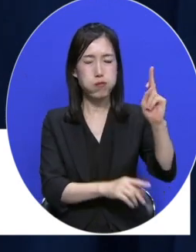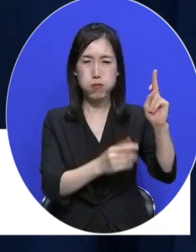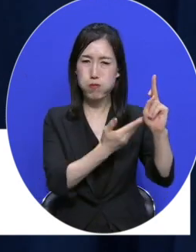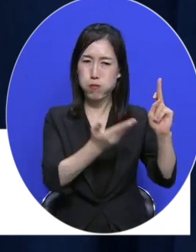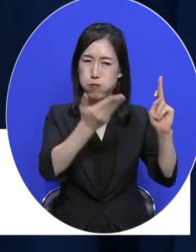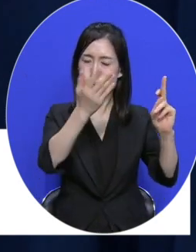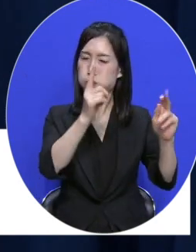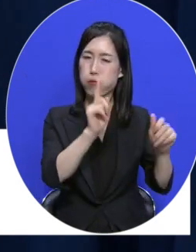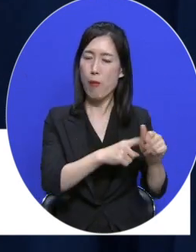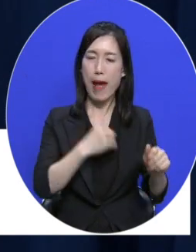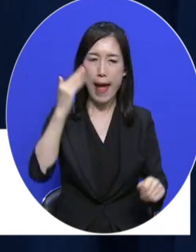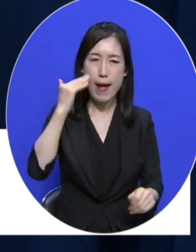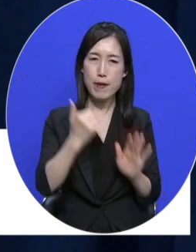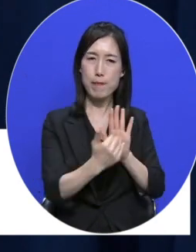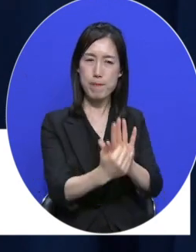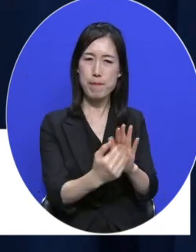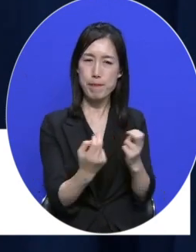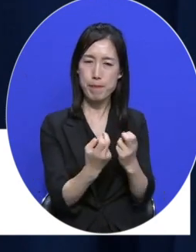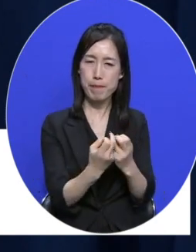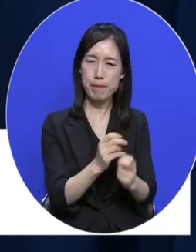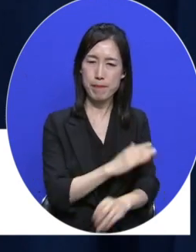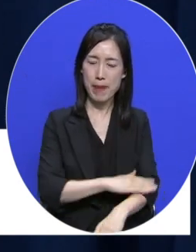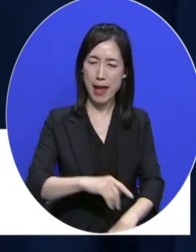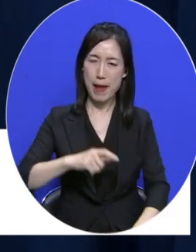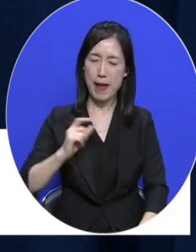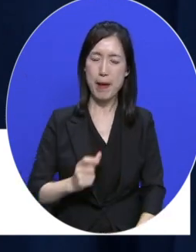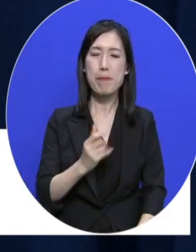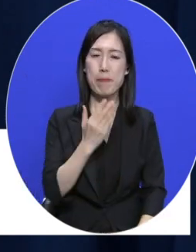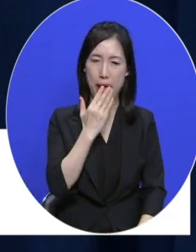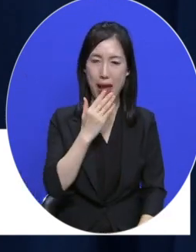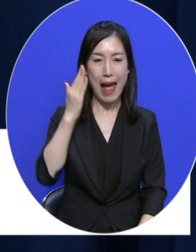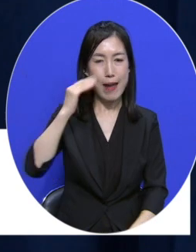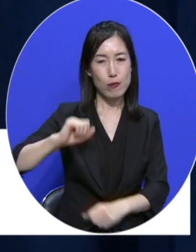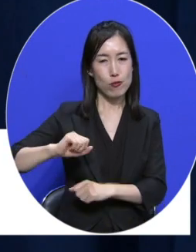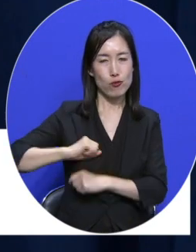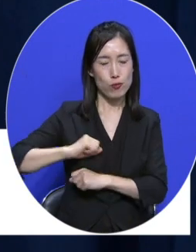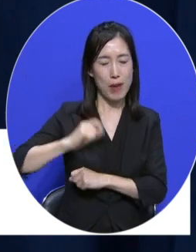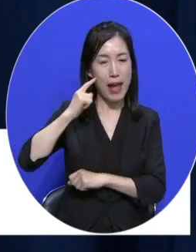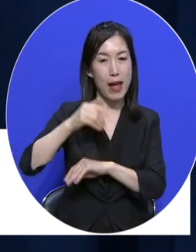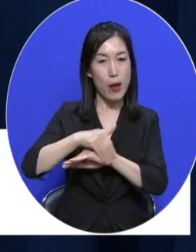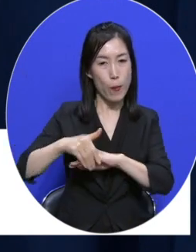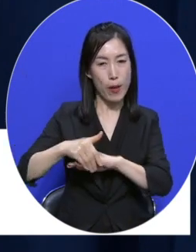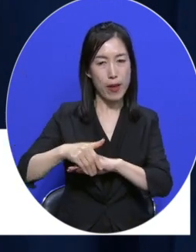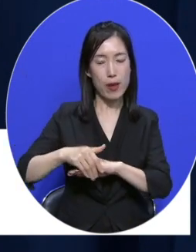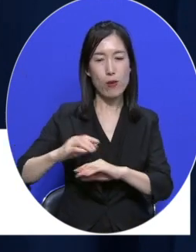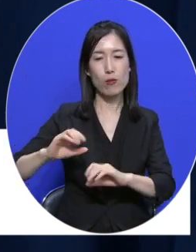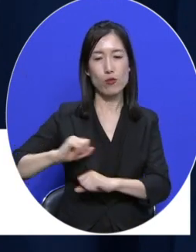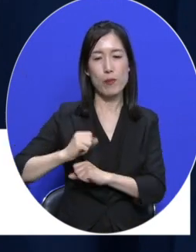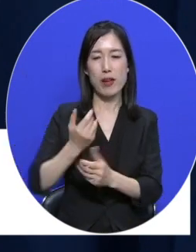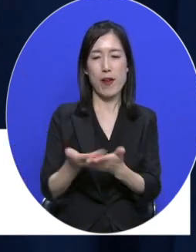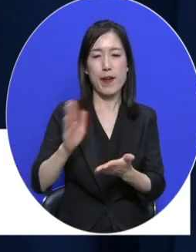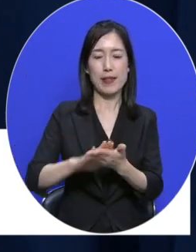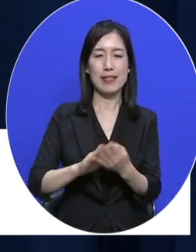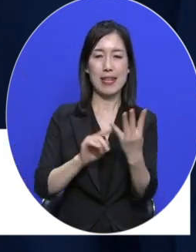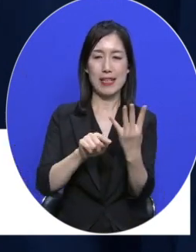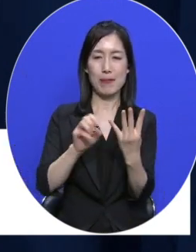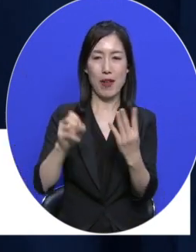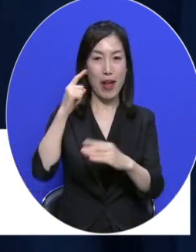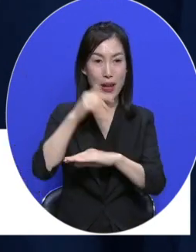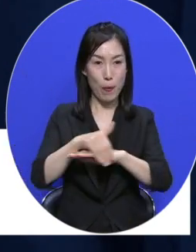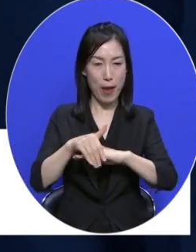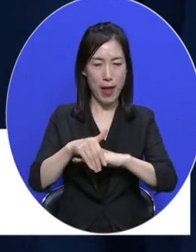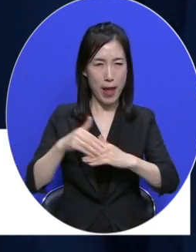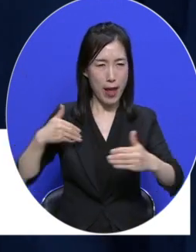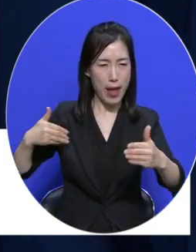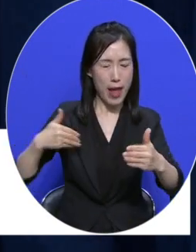안보 역량을 견고하게 구축하고 또 우리 국방 대계인 국방혁신 4.0을 완성할 수